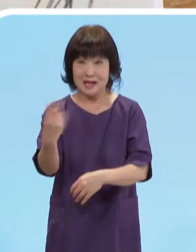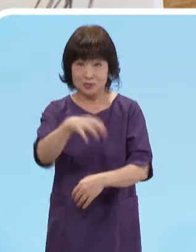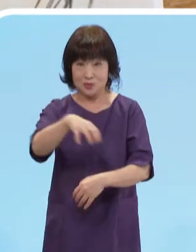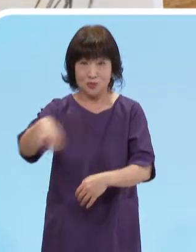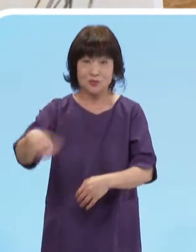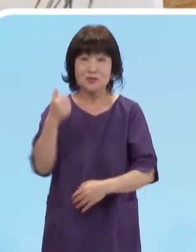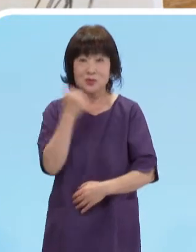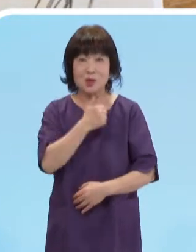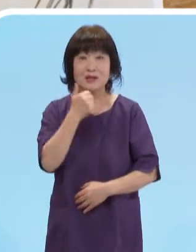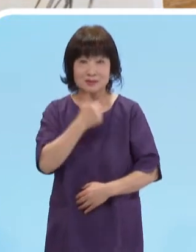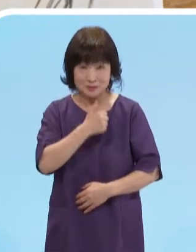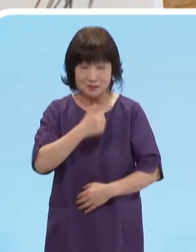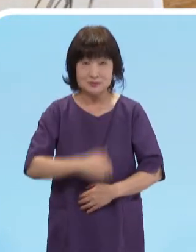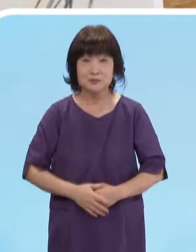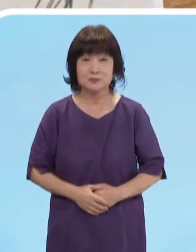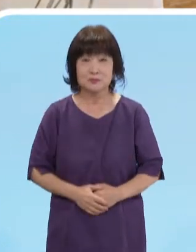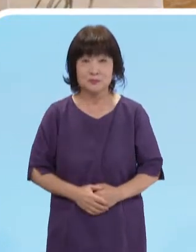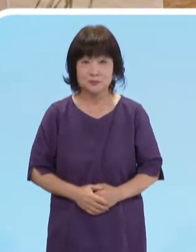介します。